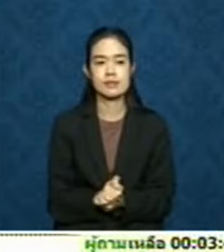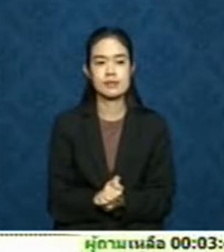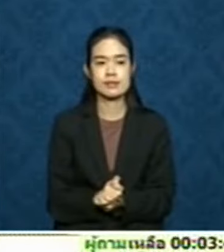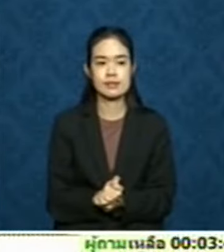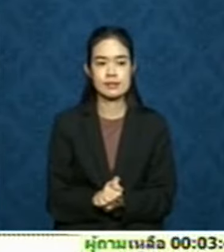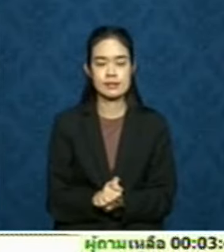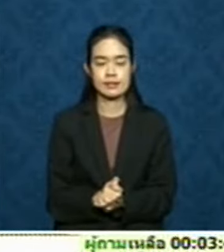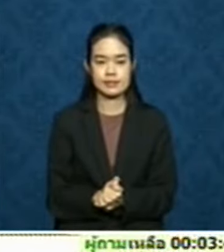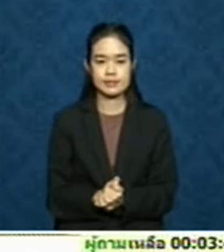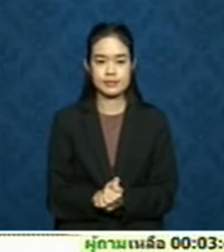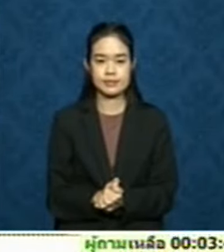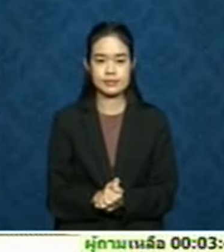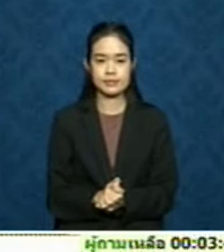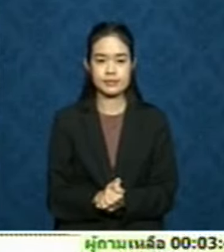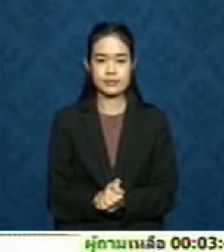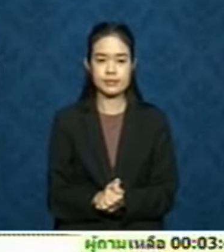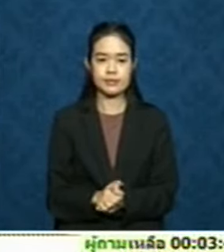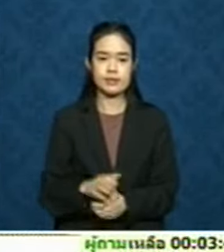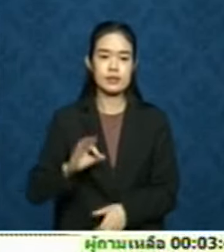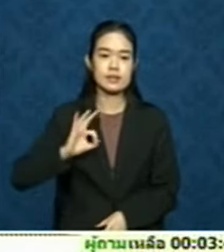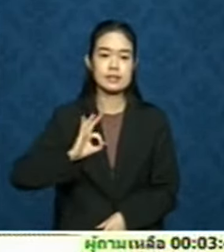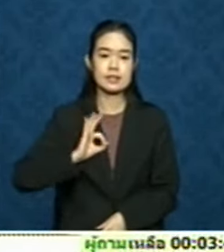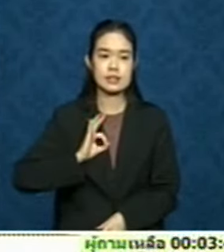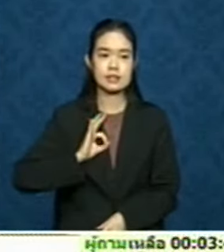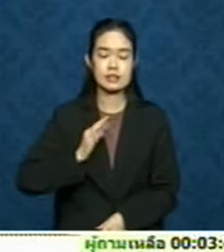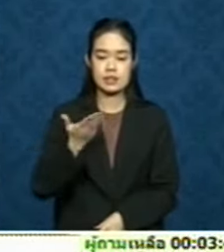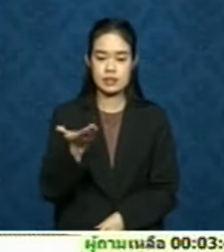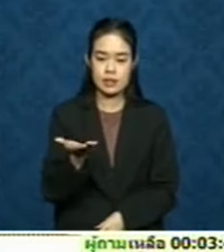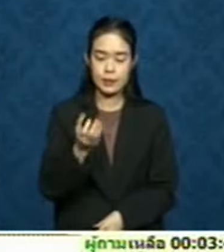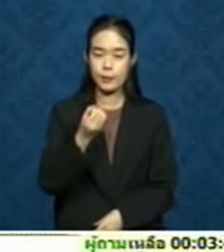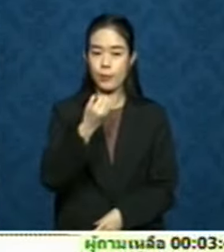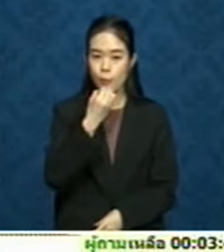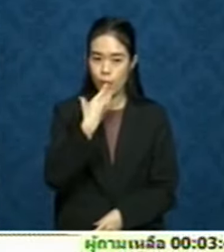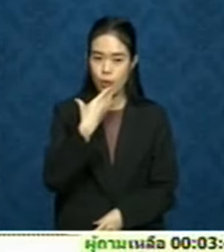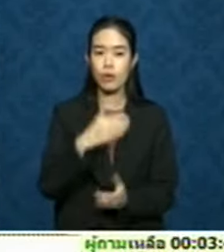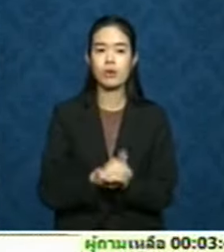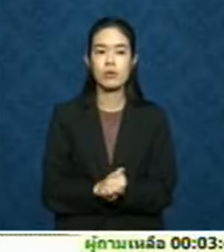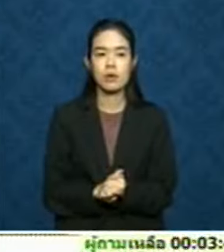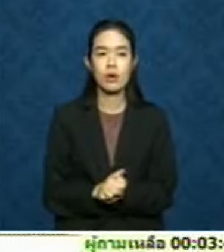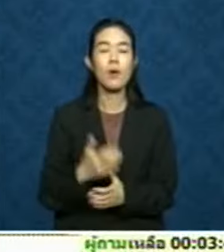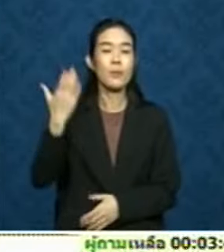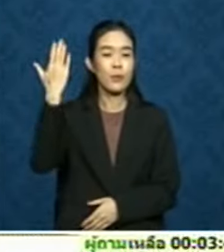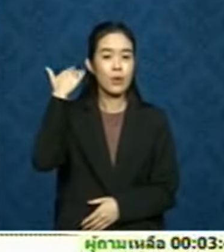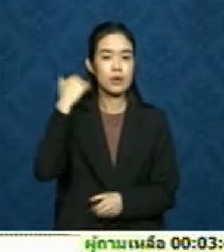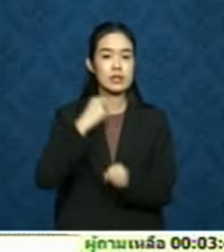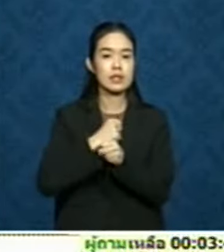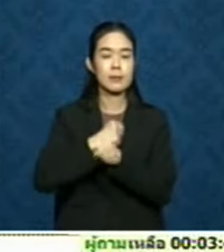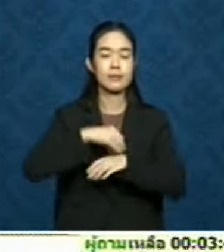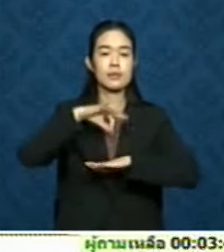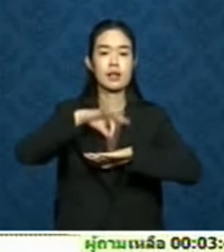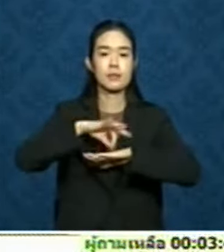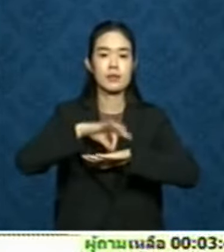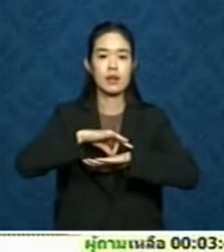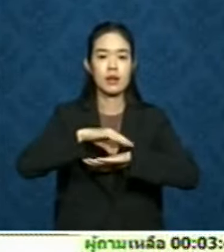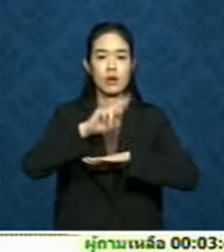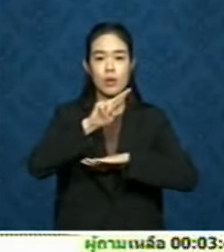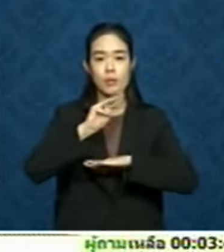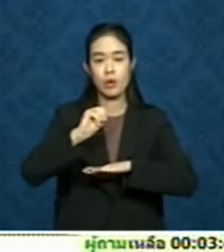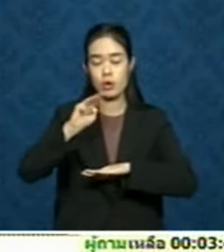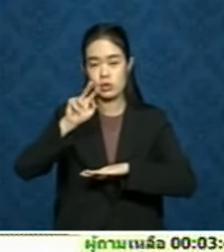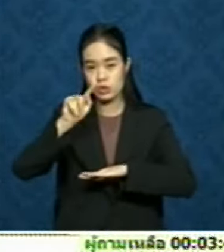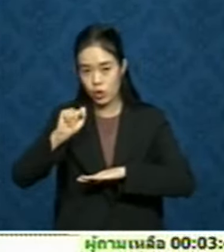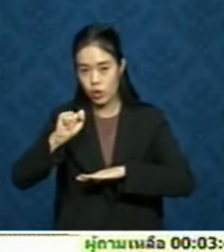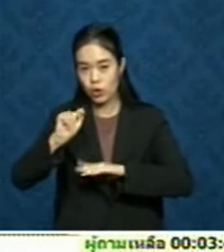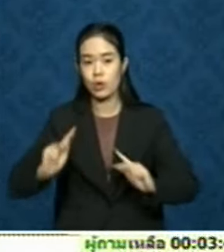าท่านสมาชิกได้กรุณาบอกมาว่าท่านเป็นตั้งแต่สมัยท่านเป็นรัฐมนตรีว่าการกระทรวงศึกษาธิการ